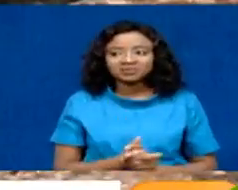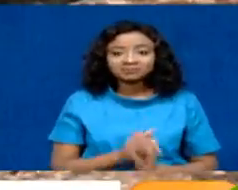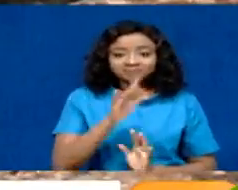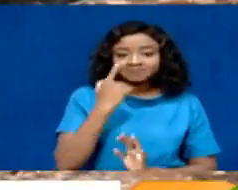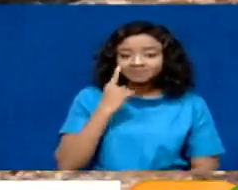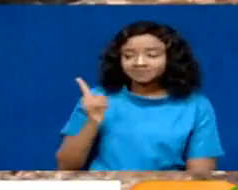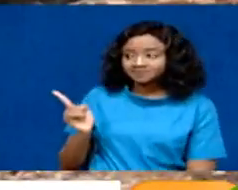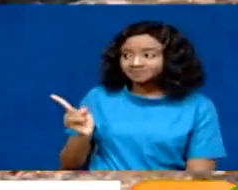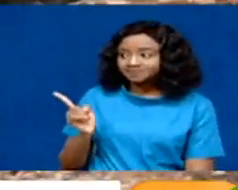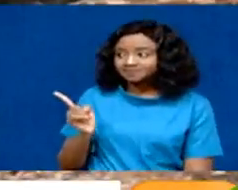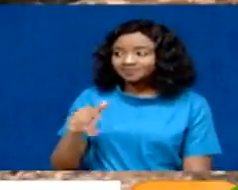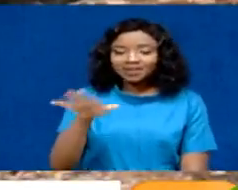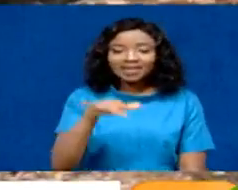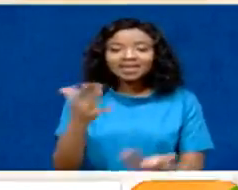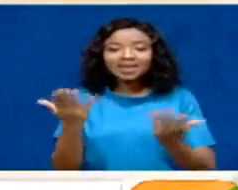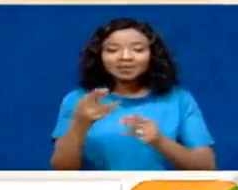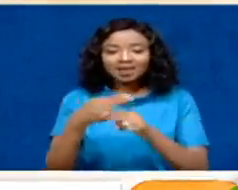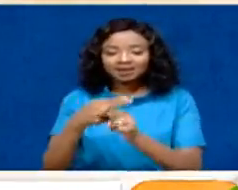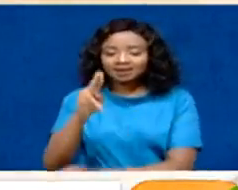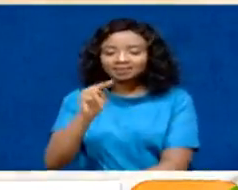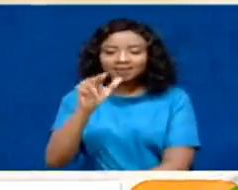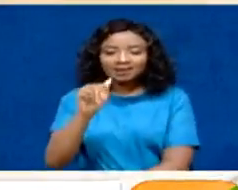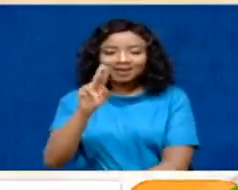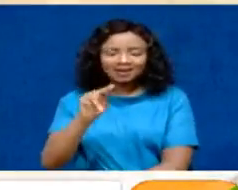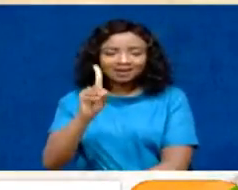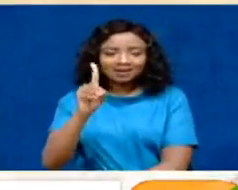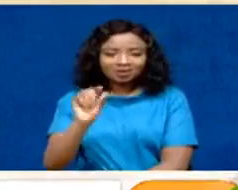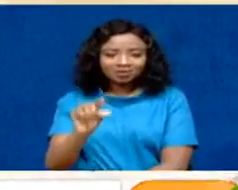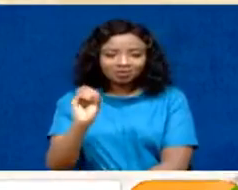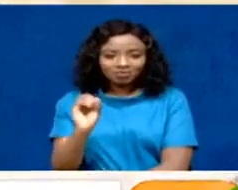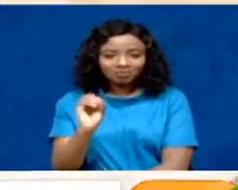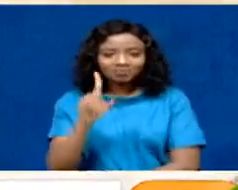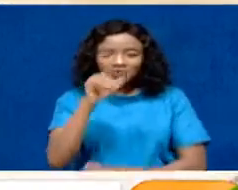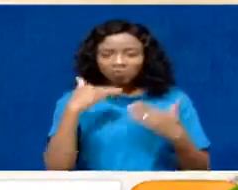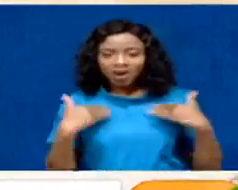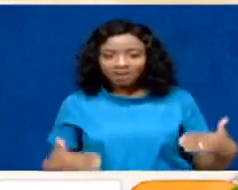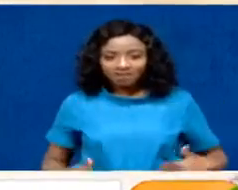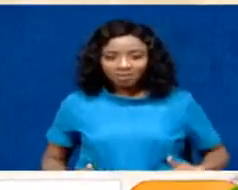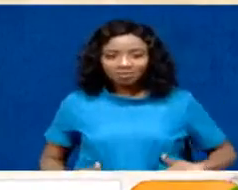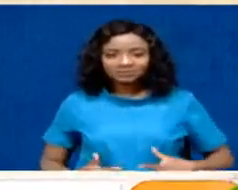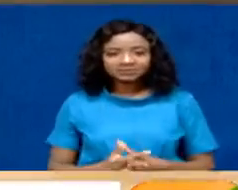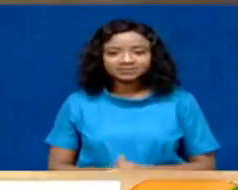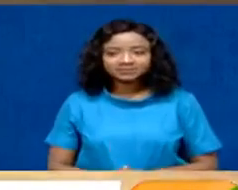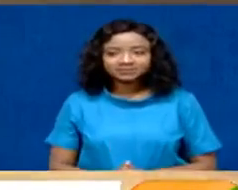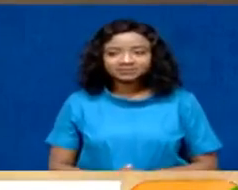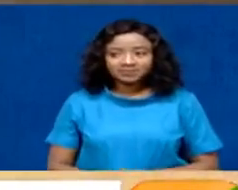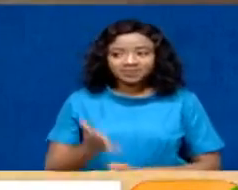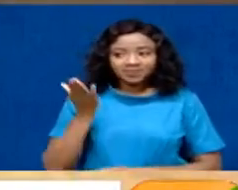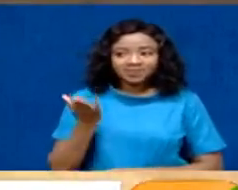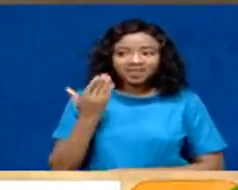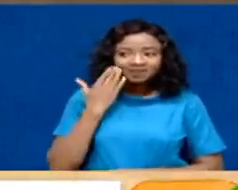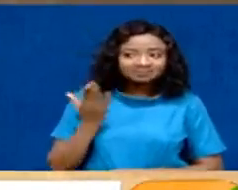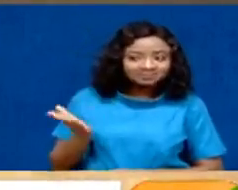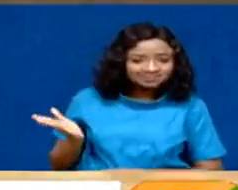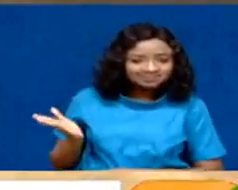Katika eneo la Nango kwenye mto Yala, kaunti ya Siaya, mwili mmoja uliotiwa kwenye gunia unaelea huku mkondo wa